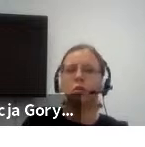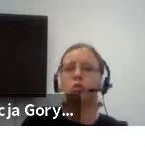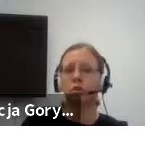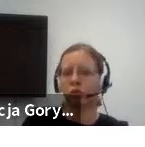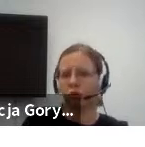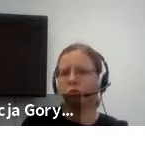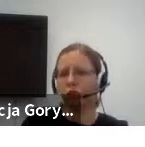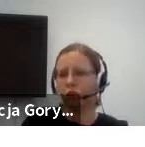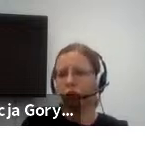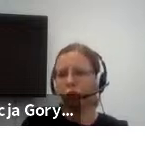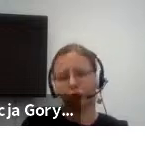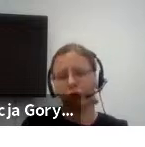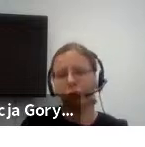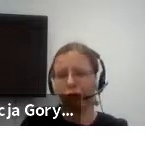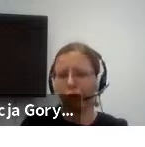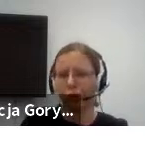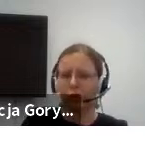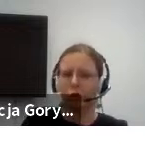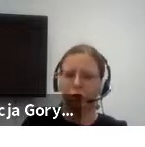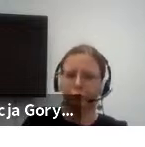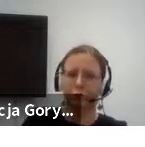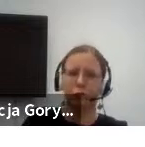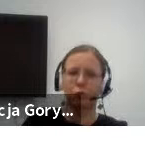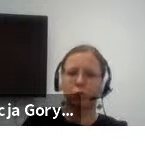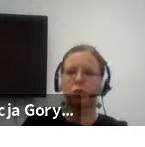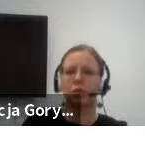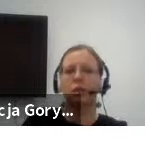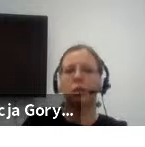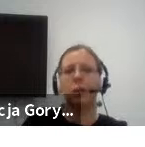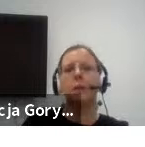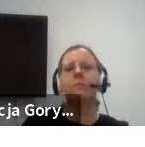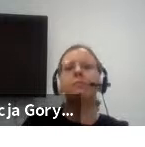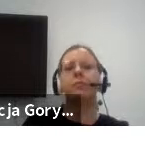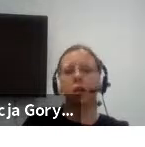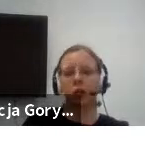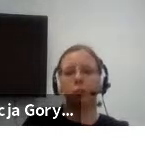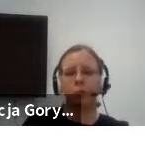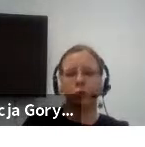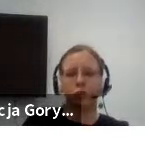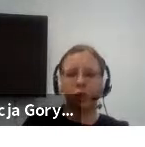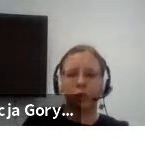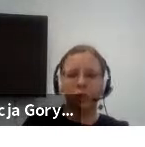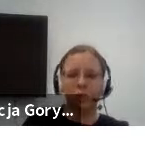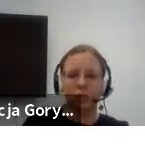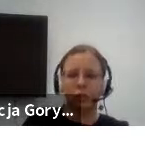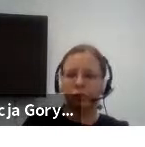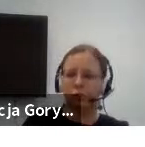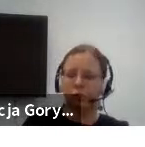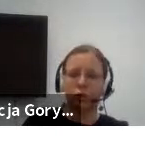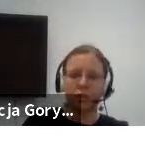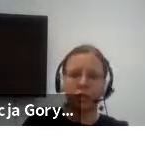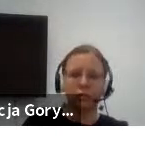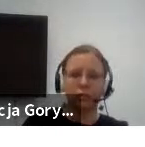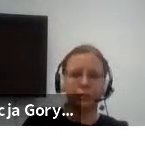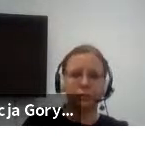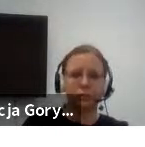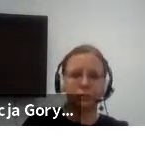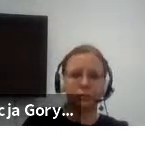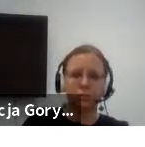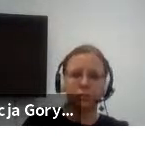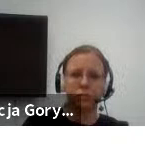zamknięci i kurz z książek wycierają, bo usłyszałam już taką opinię gdzieś tam w pewnym momencie, tak? Poproszę kolejny